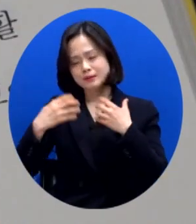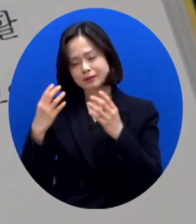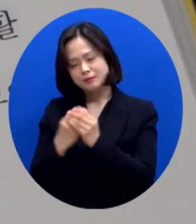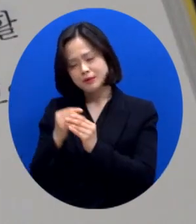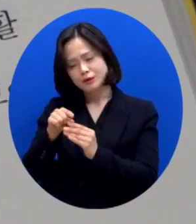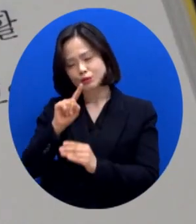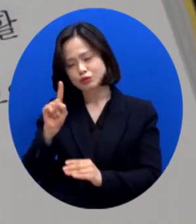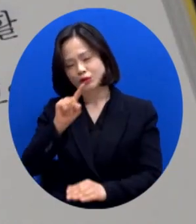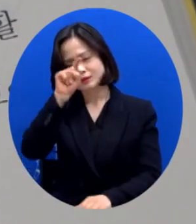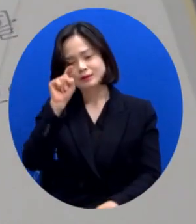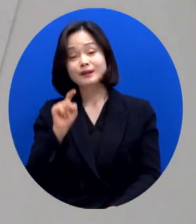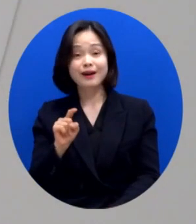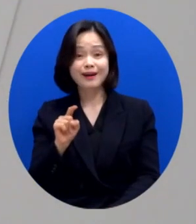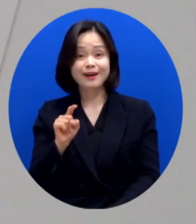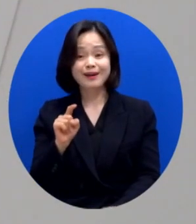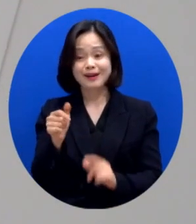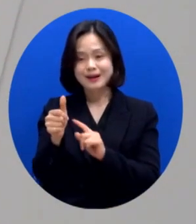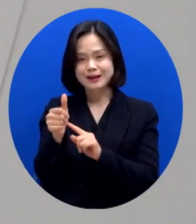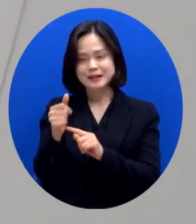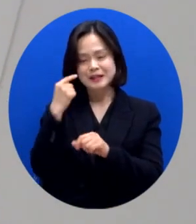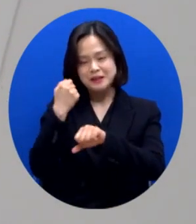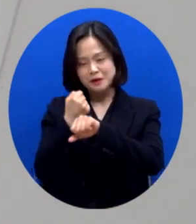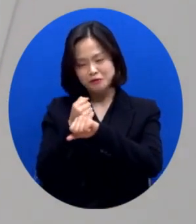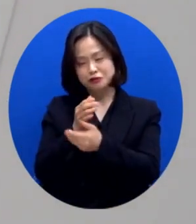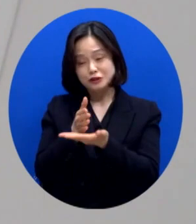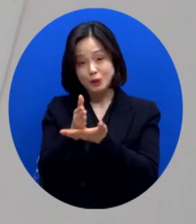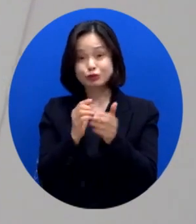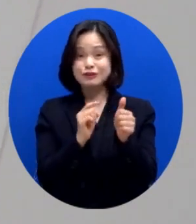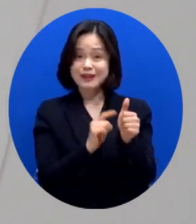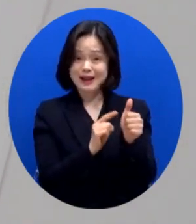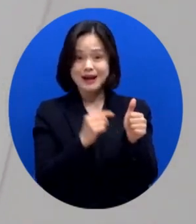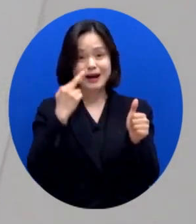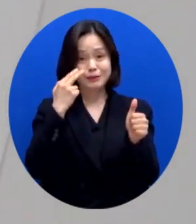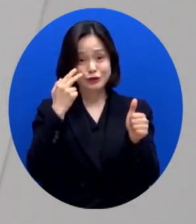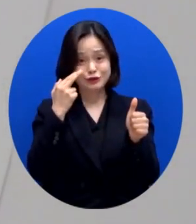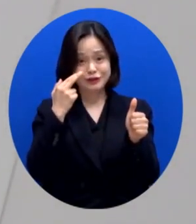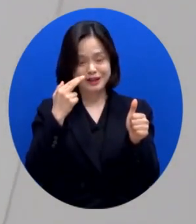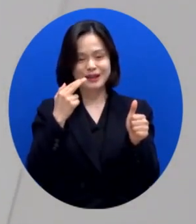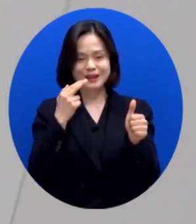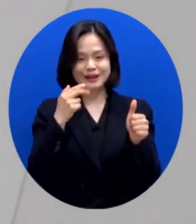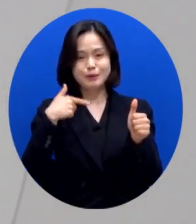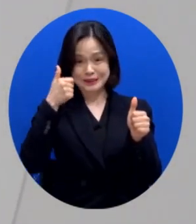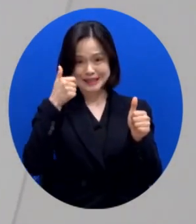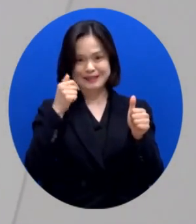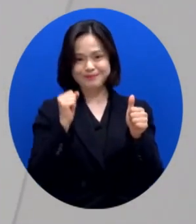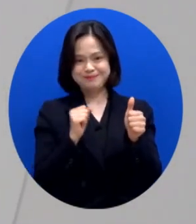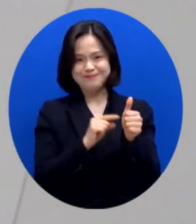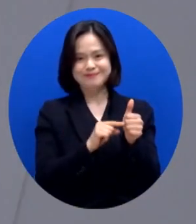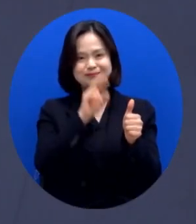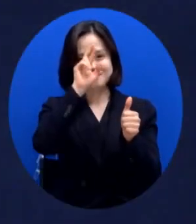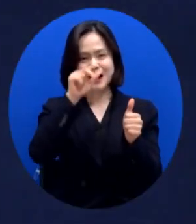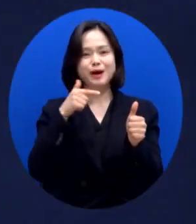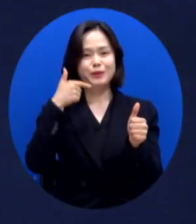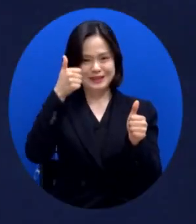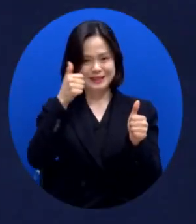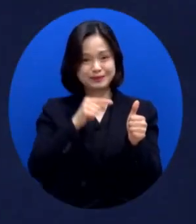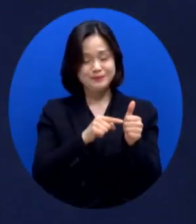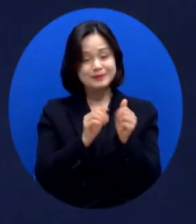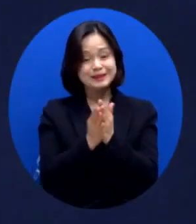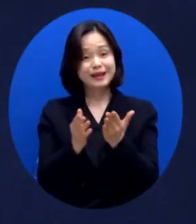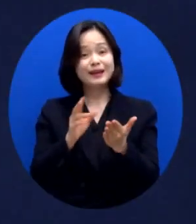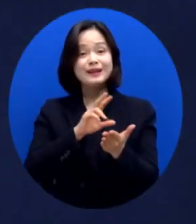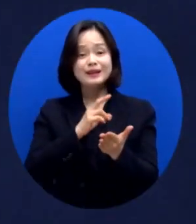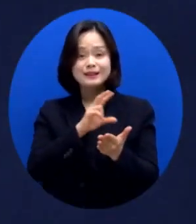무엇일까? C.S. 루이스 전문가로 알려진 미국 필라델피아 기쁨의 교회 박성일 목사의 신간